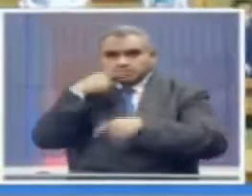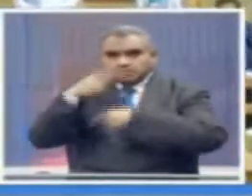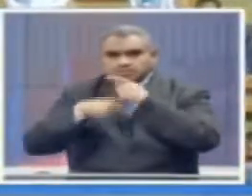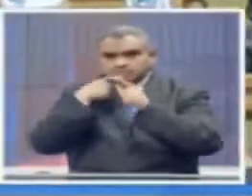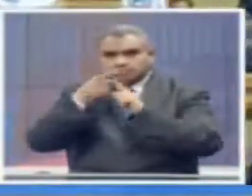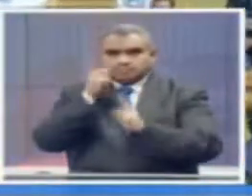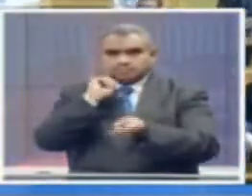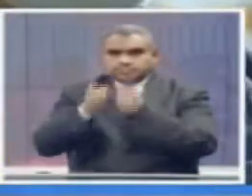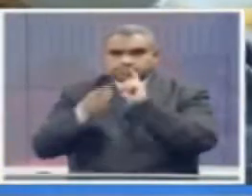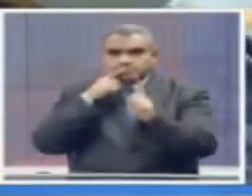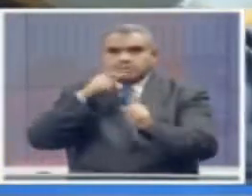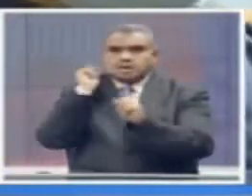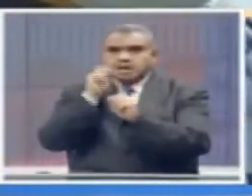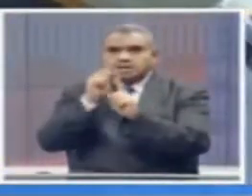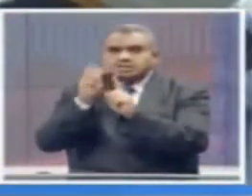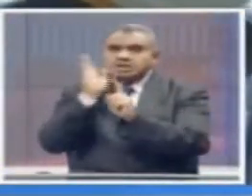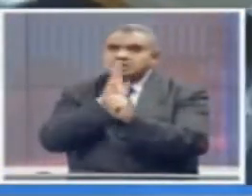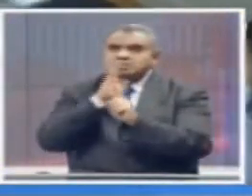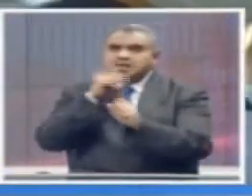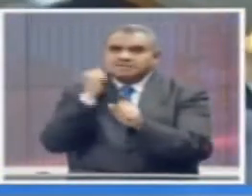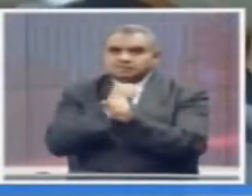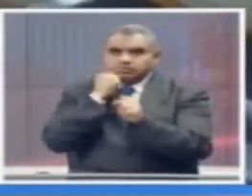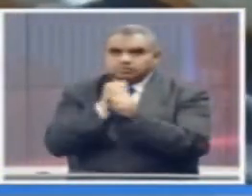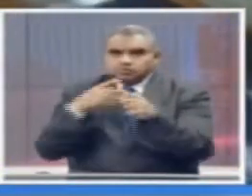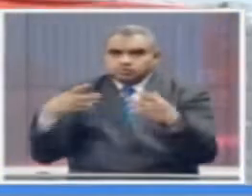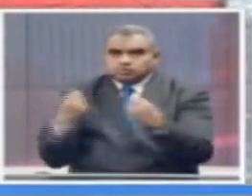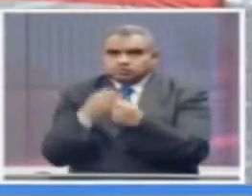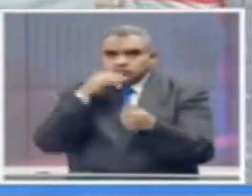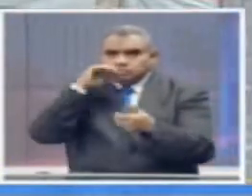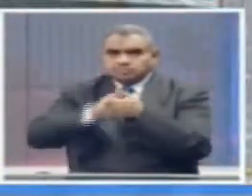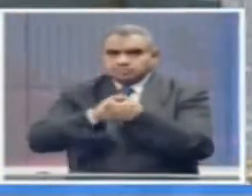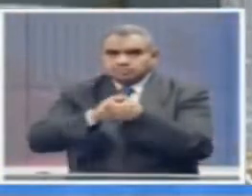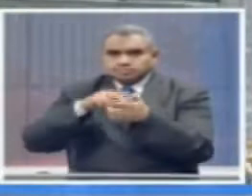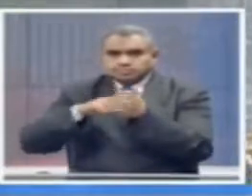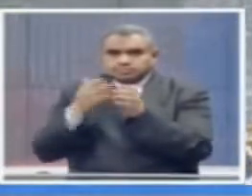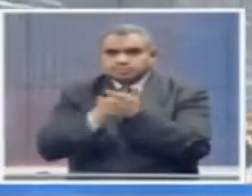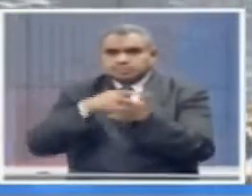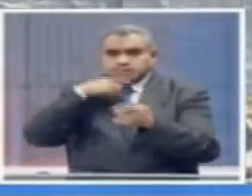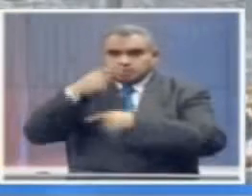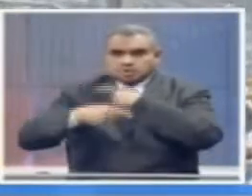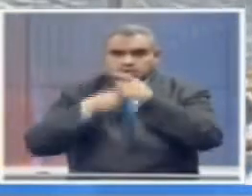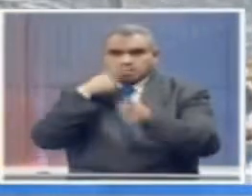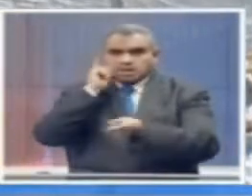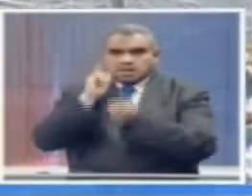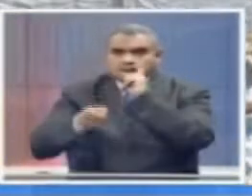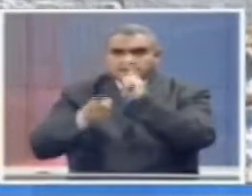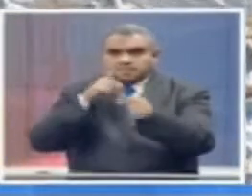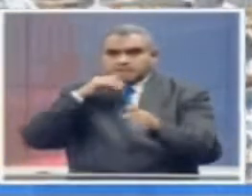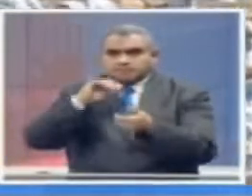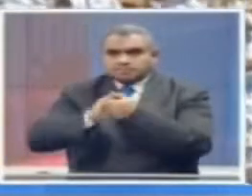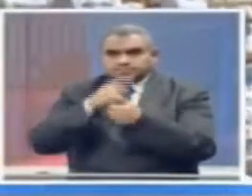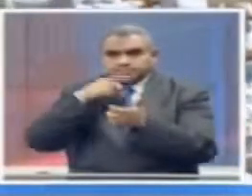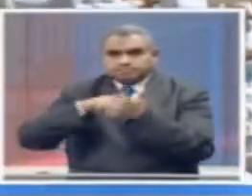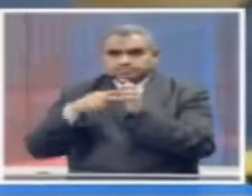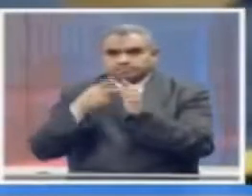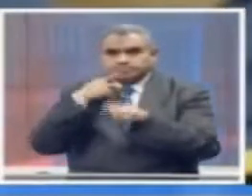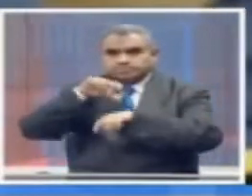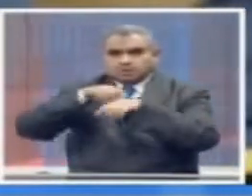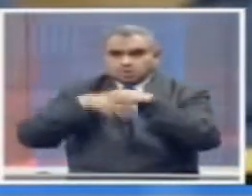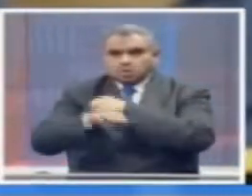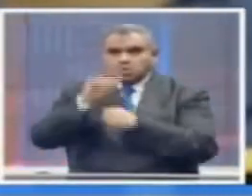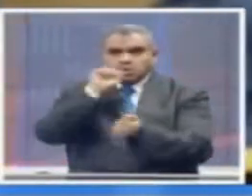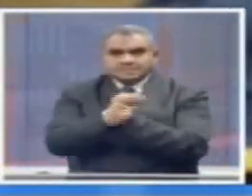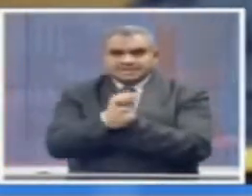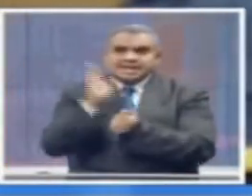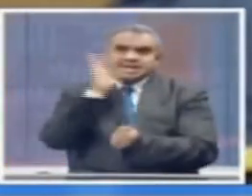تأهيلهم وإصلاحهم حتى يتمكنوا من بدء مسيرة جديدة في حياتهم تعتمد على ما تعلموه داخل السجون من